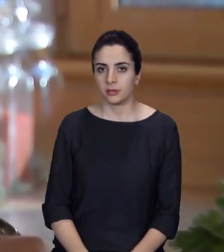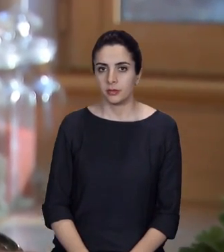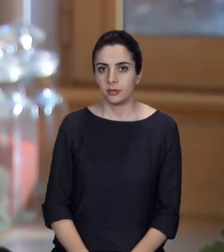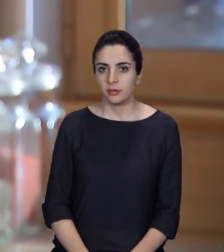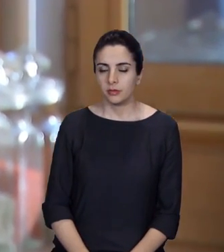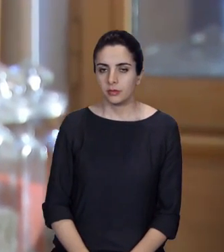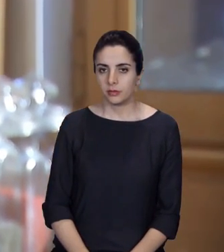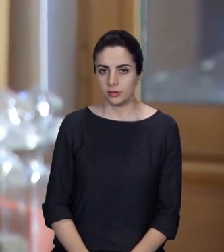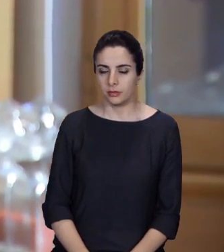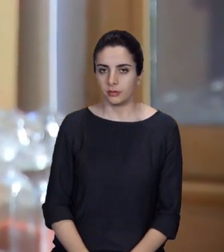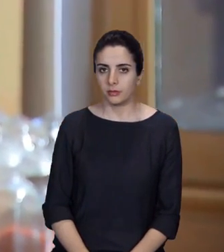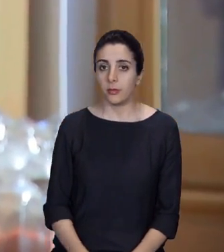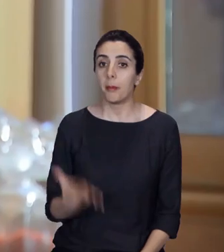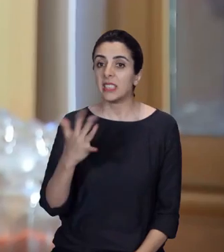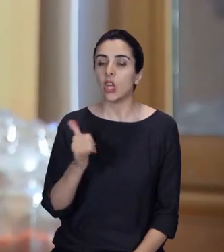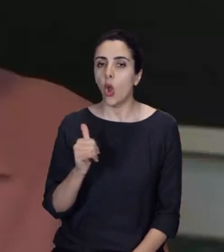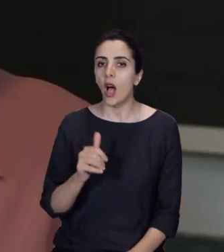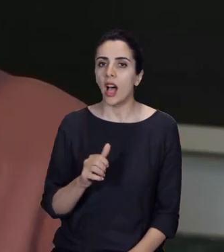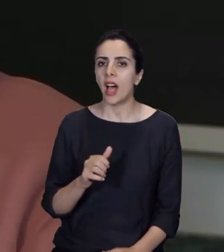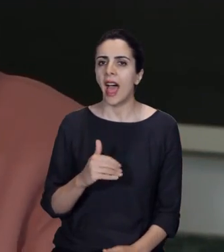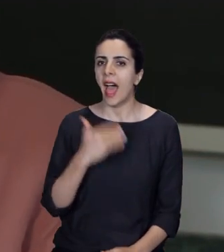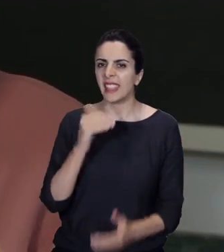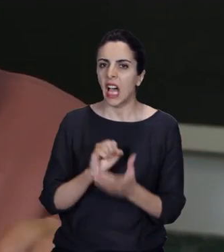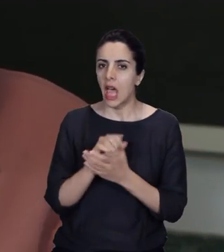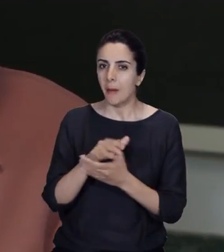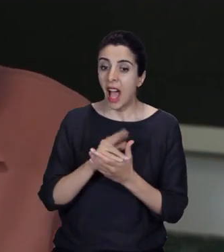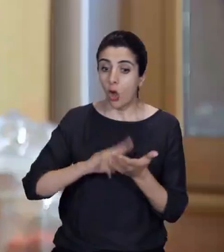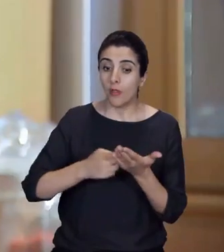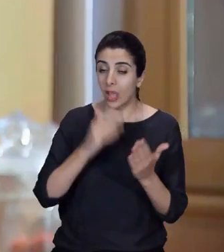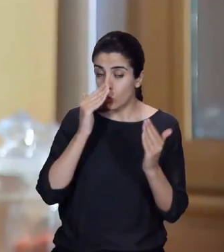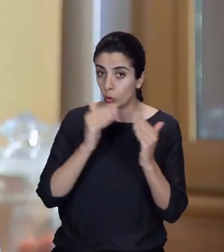kilo pirinç, evet. 5 kilo kıyma ama köftelik olacak.